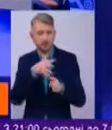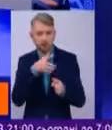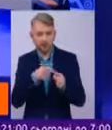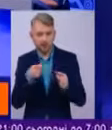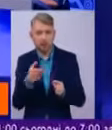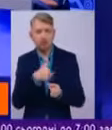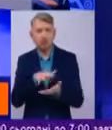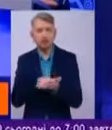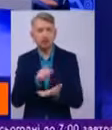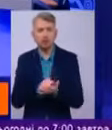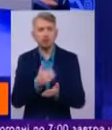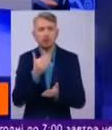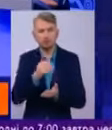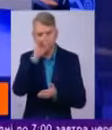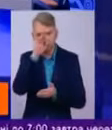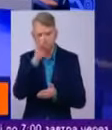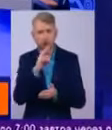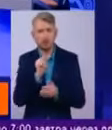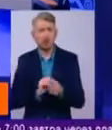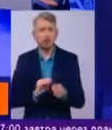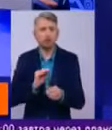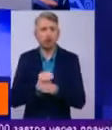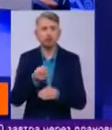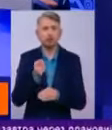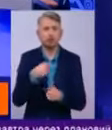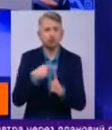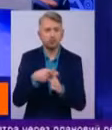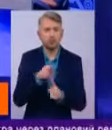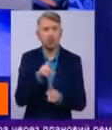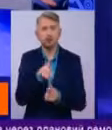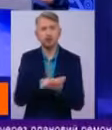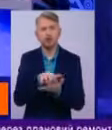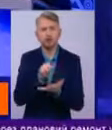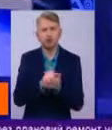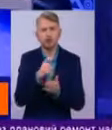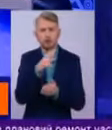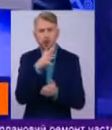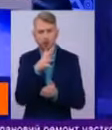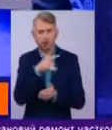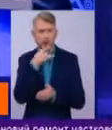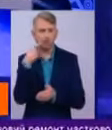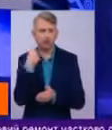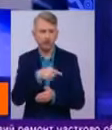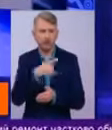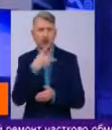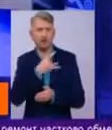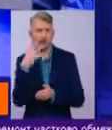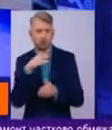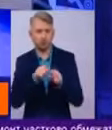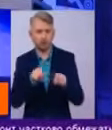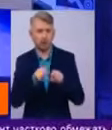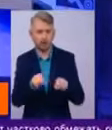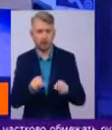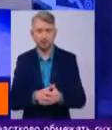ми зіпсуємо йому імідж на додачу до того, як його псували 100 років російської та радянської пропаганди.